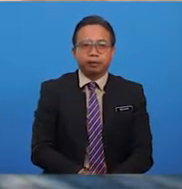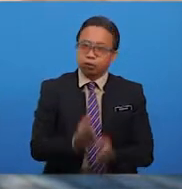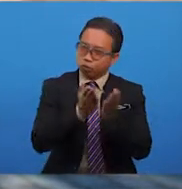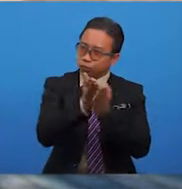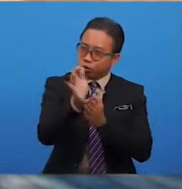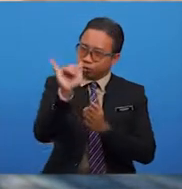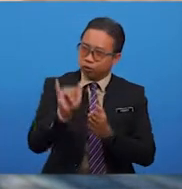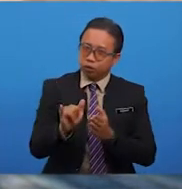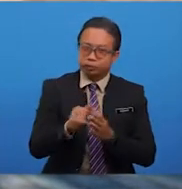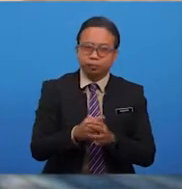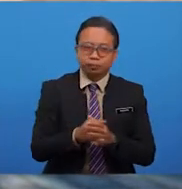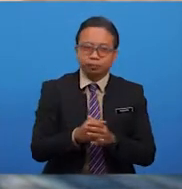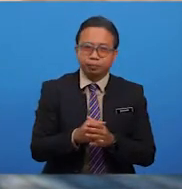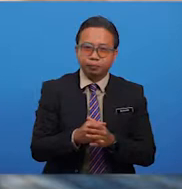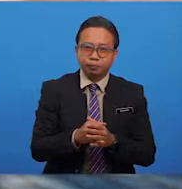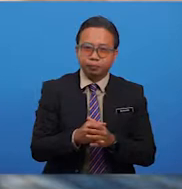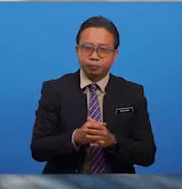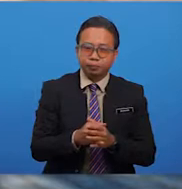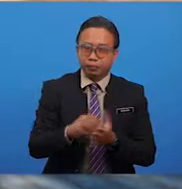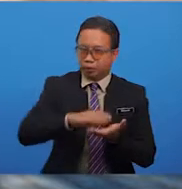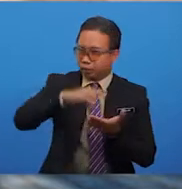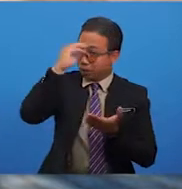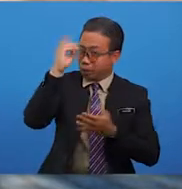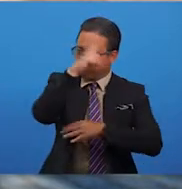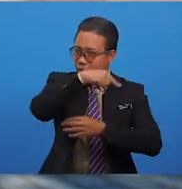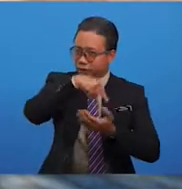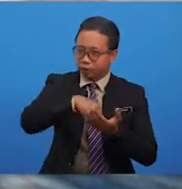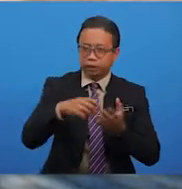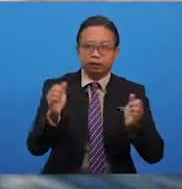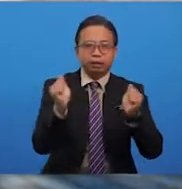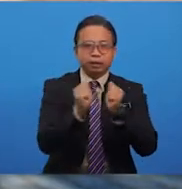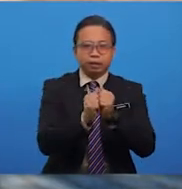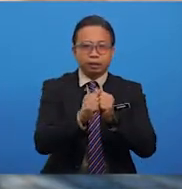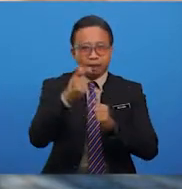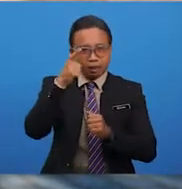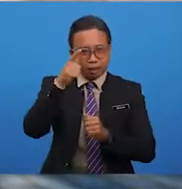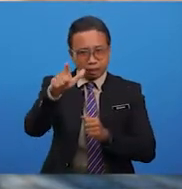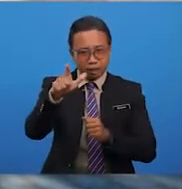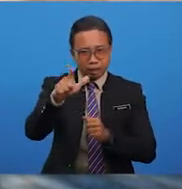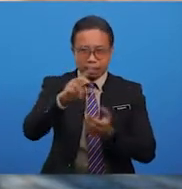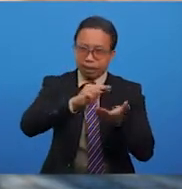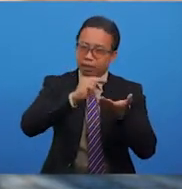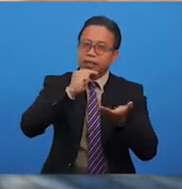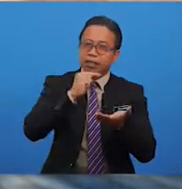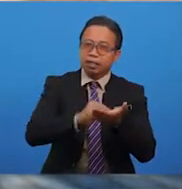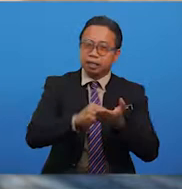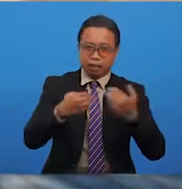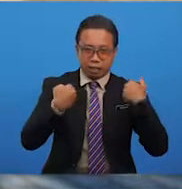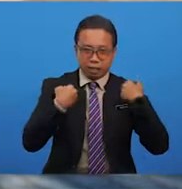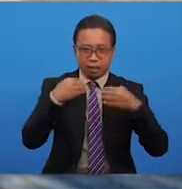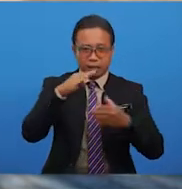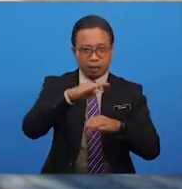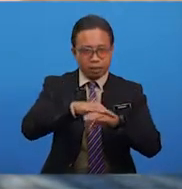Seterusnya, kita teruskan pembelajaran pada hari ini dengan melihat pula nilai yang